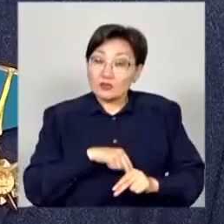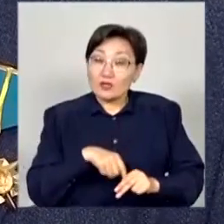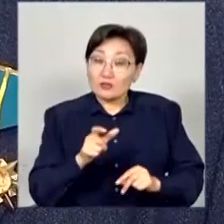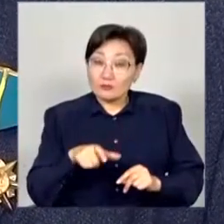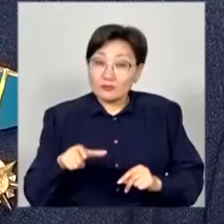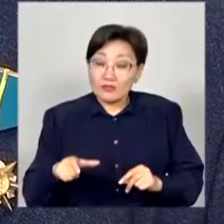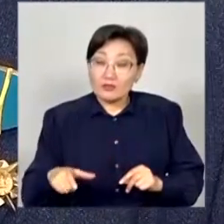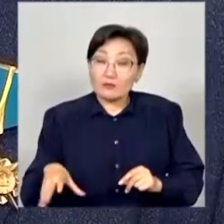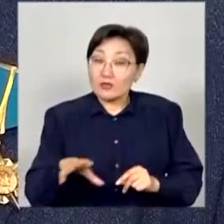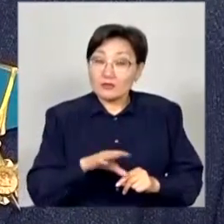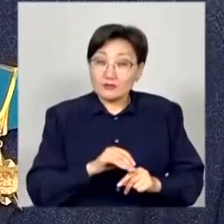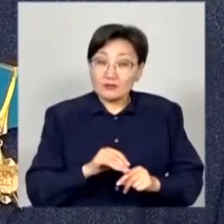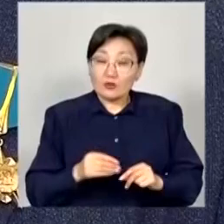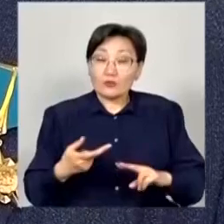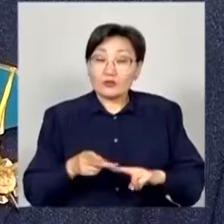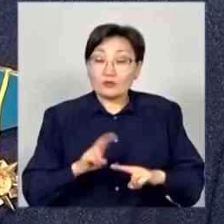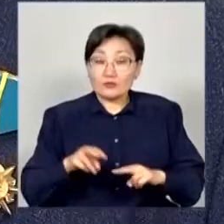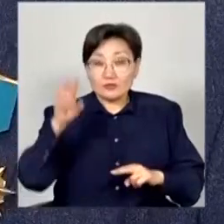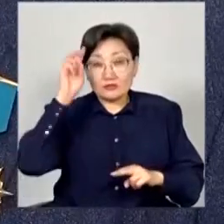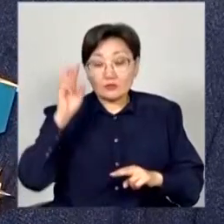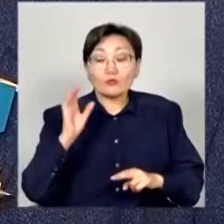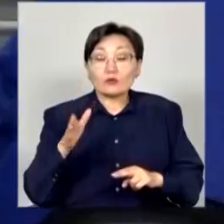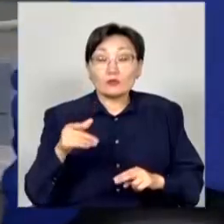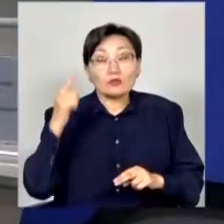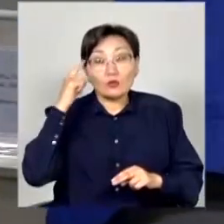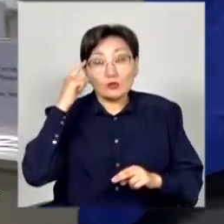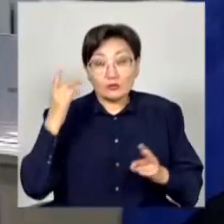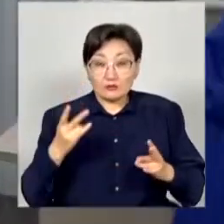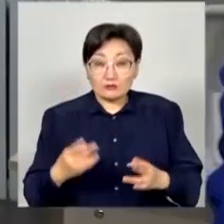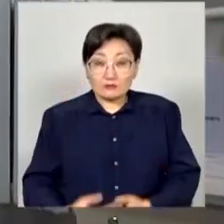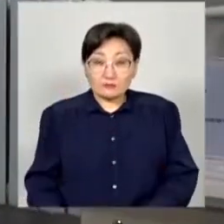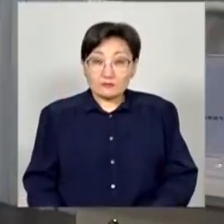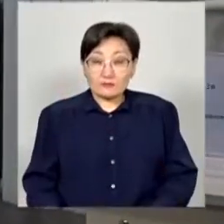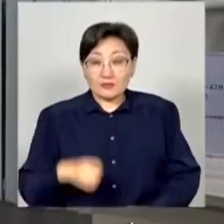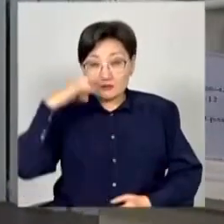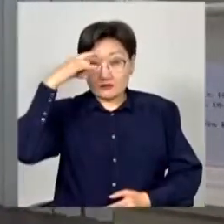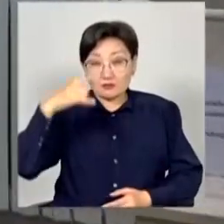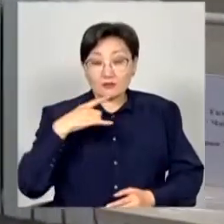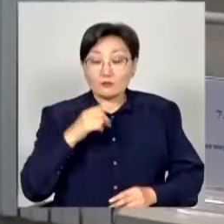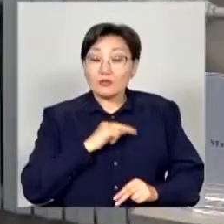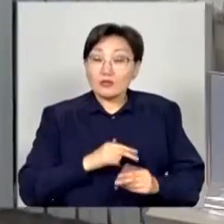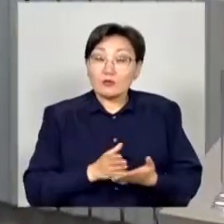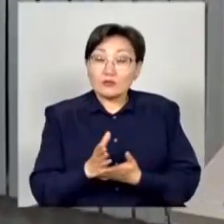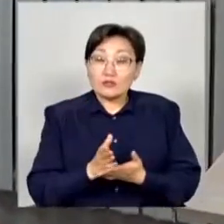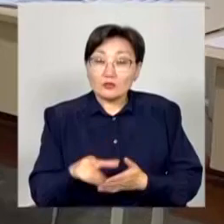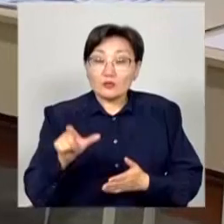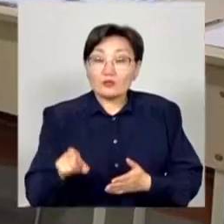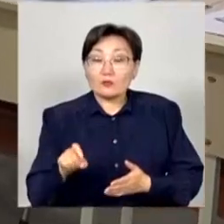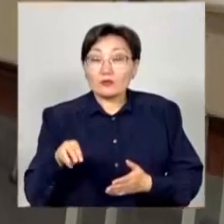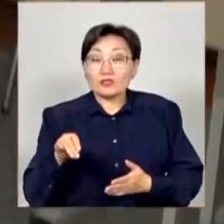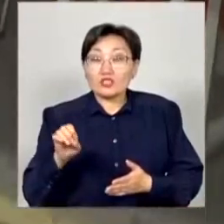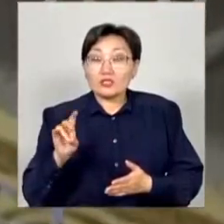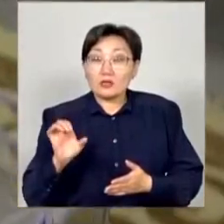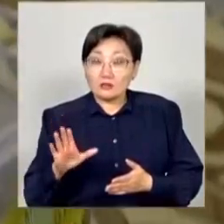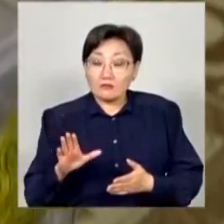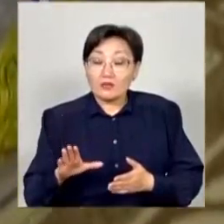oturgan adamlardan bäri de osı memleketin ertengin oylau kerek. Қазақстанның еңбек сіңірген қайраткері Кенжехан Матжанов та